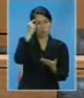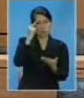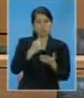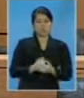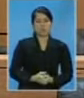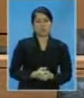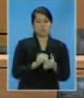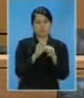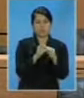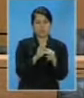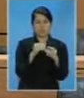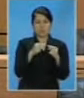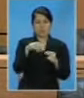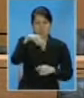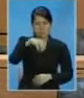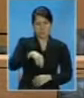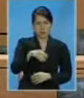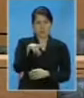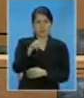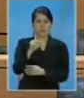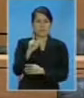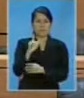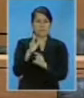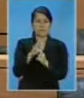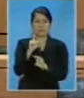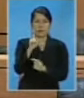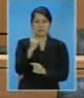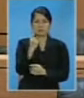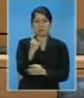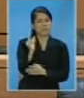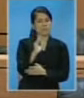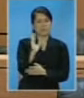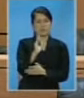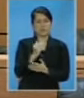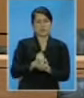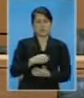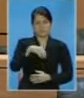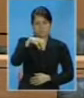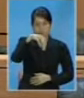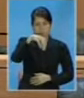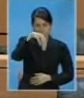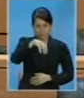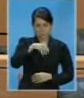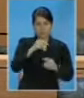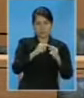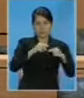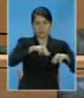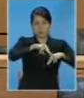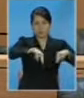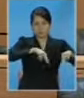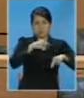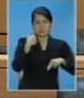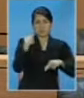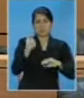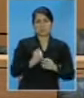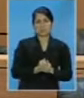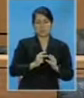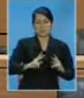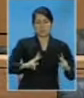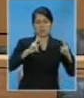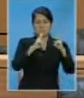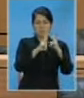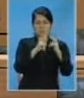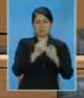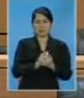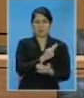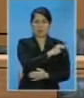จว่าเป็นเรื่องของสำนักปลัดอย่างเดียวที่จริงไม่ใช่ครับของกรมการปกครองก็อีกรูปแบบหนึ่งของกระทรวงสาธารณสุขอีกรูปแบบ